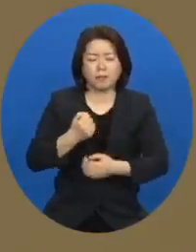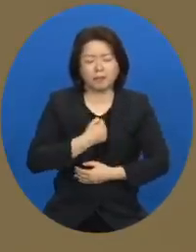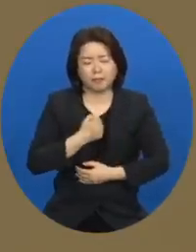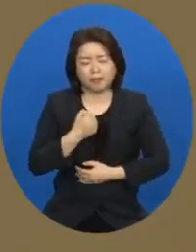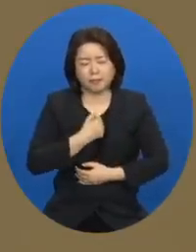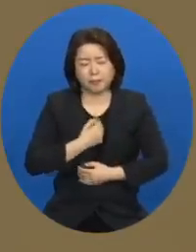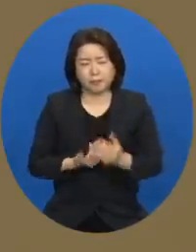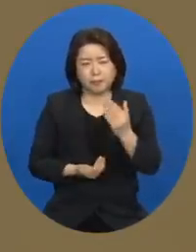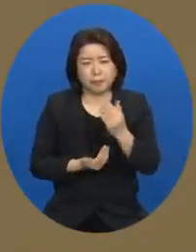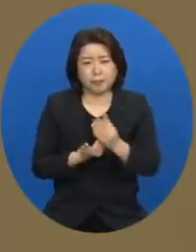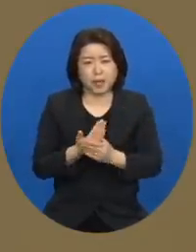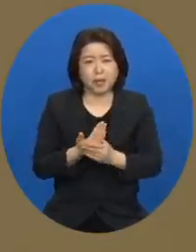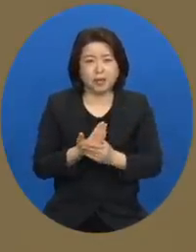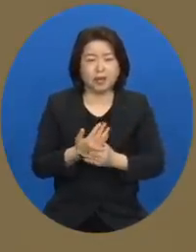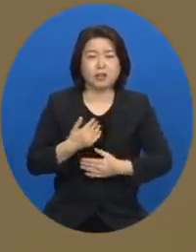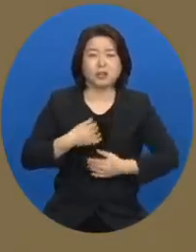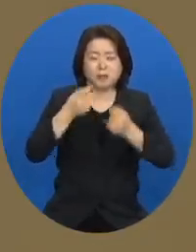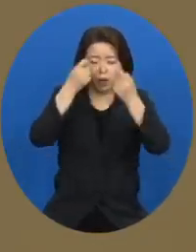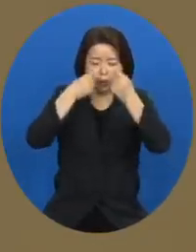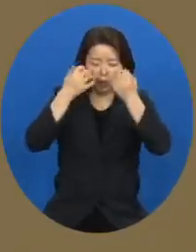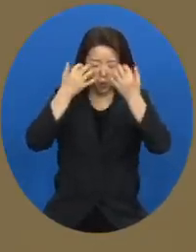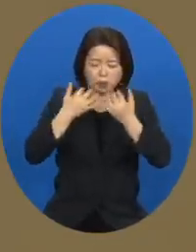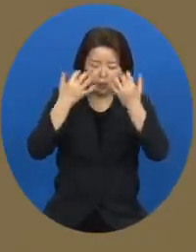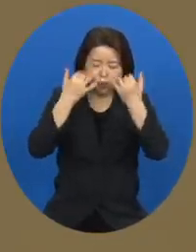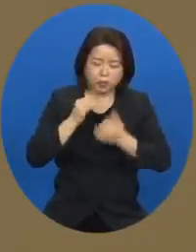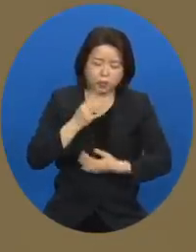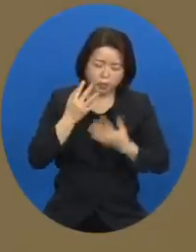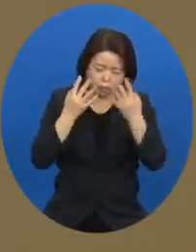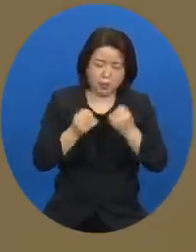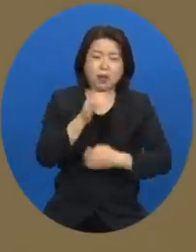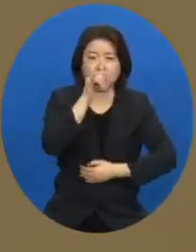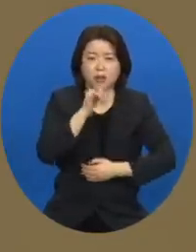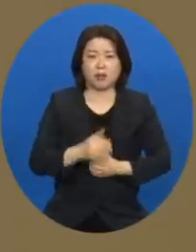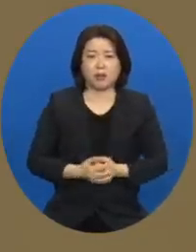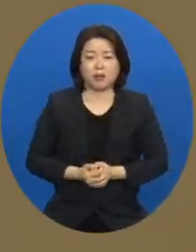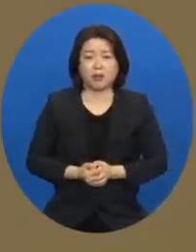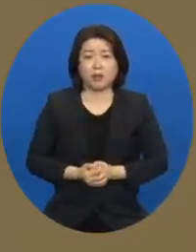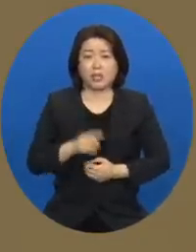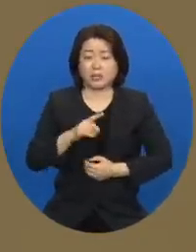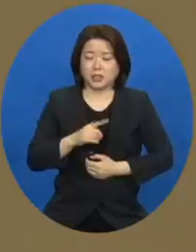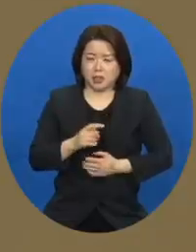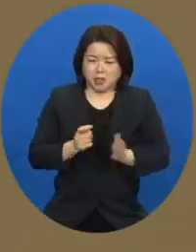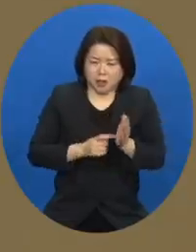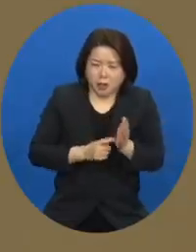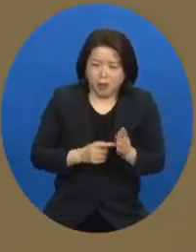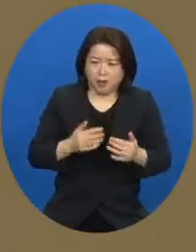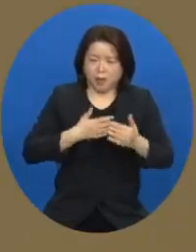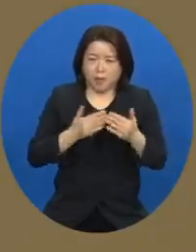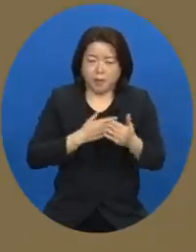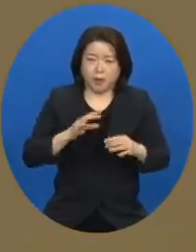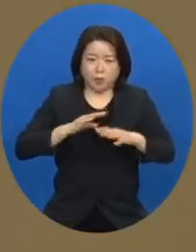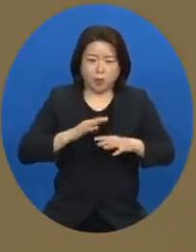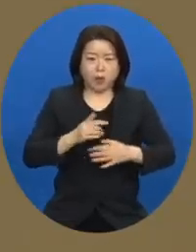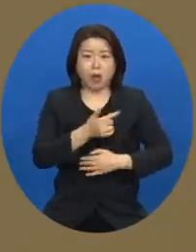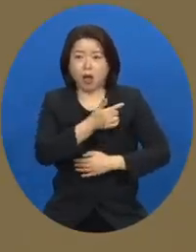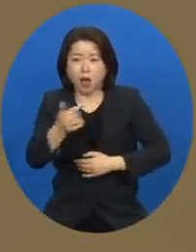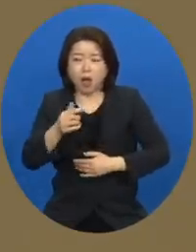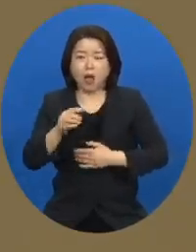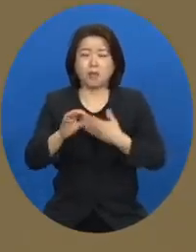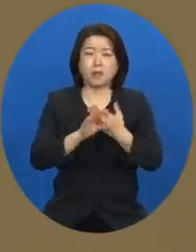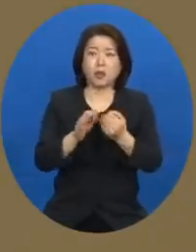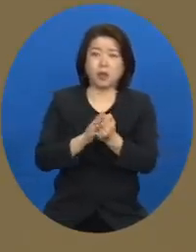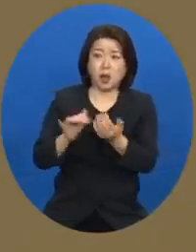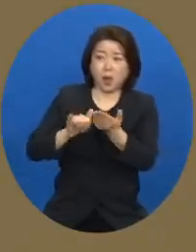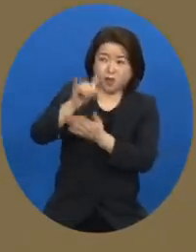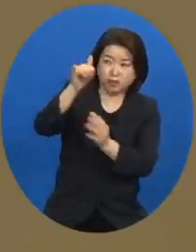일어나서 그렇게 눈물이 났습니다. 그 절박감, 그 두려움이 얼마나 크면 저렇게까지